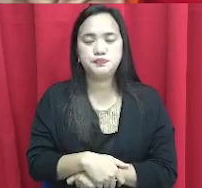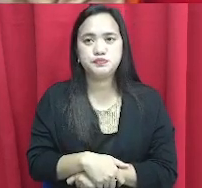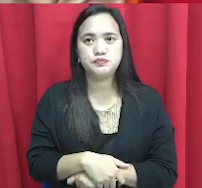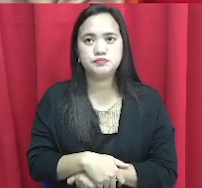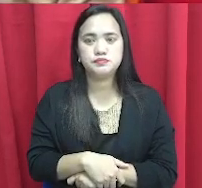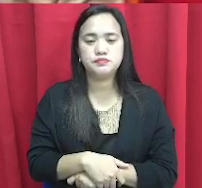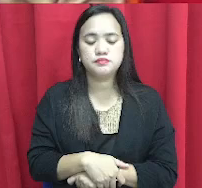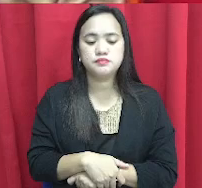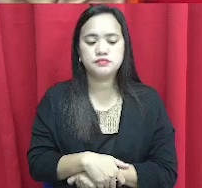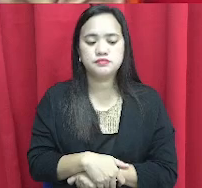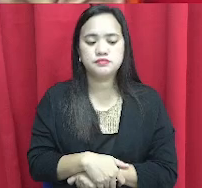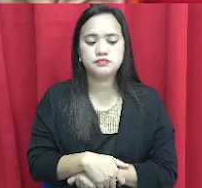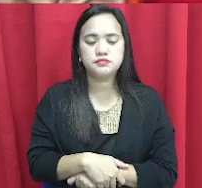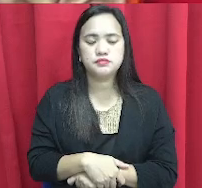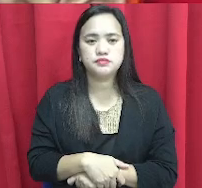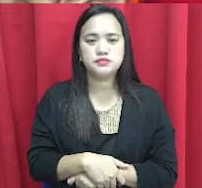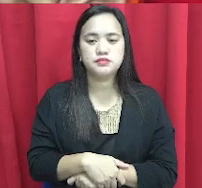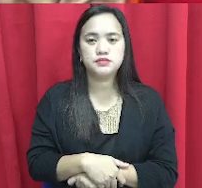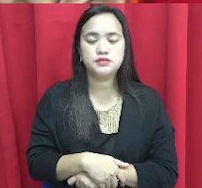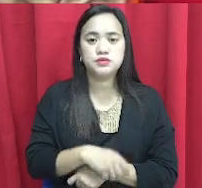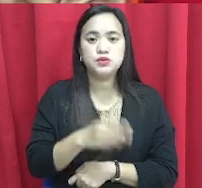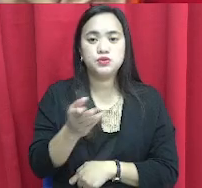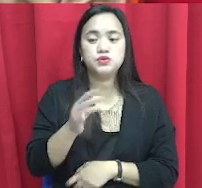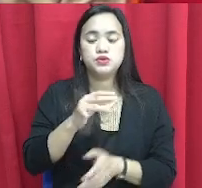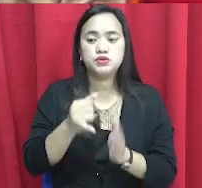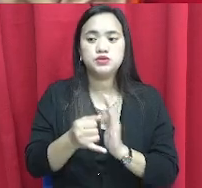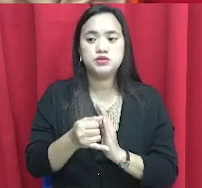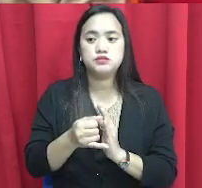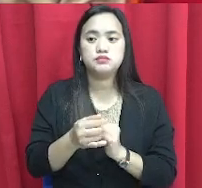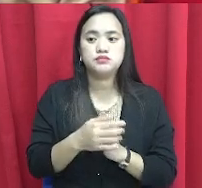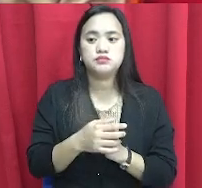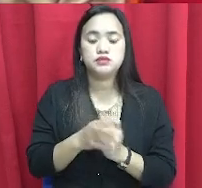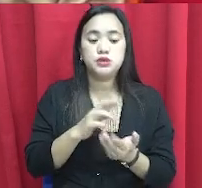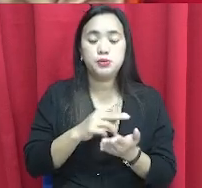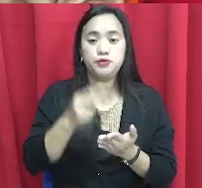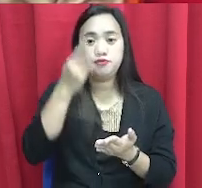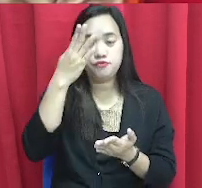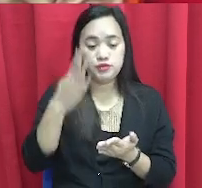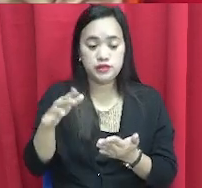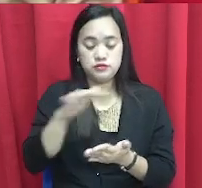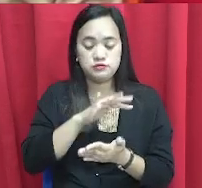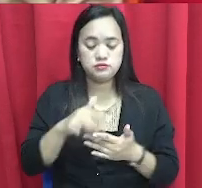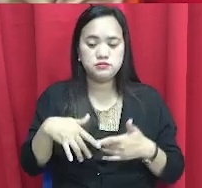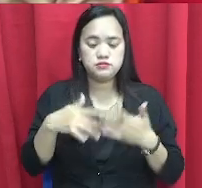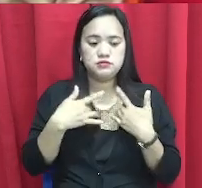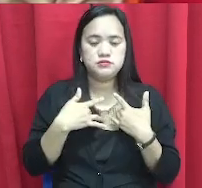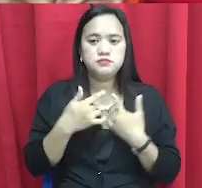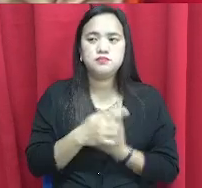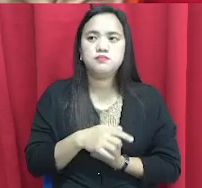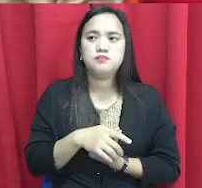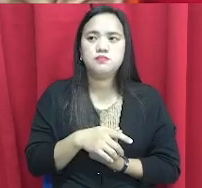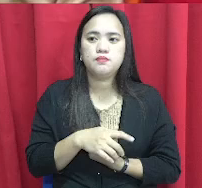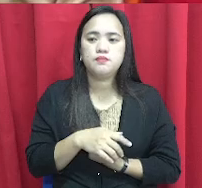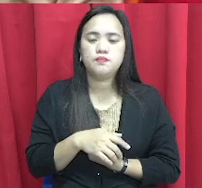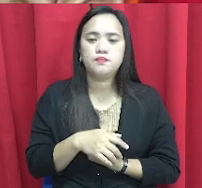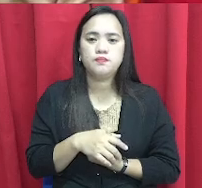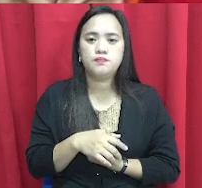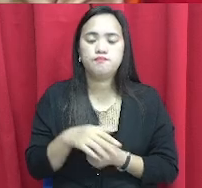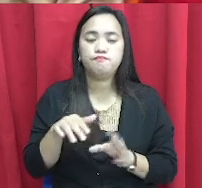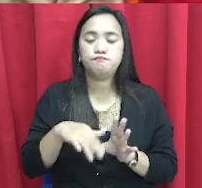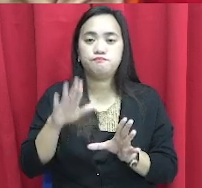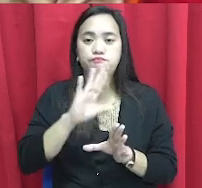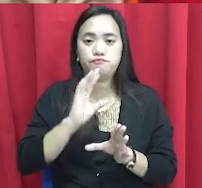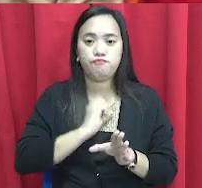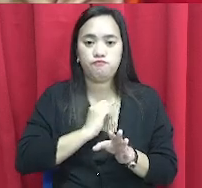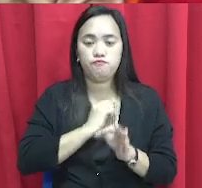ah ng impluwensya tinatanggalan mo ng responsibilidad ang Panginoon sa iyong family tandaan